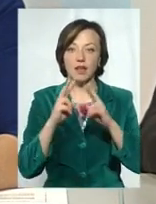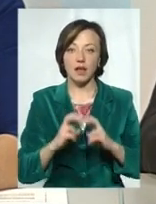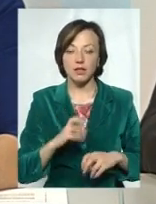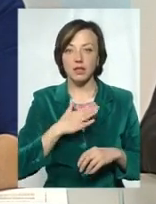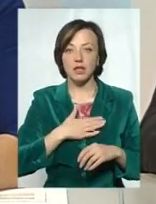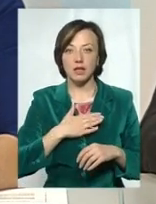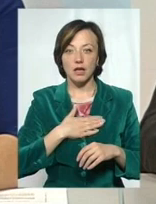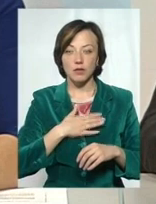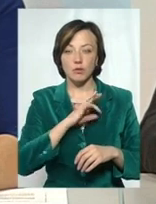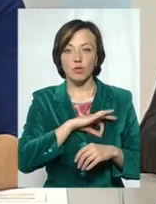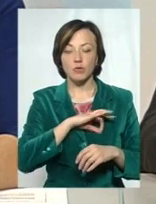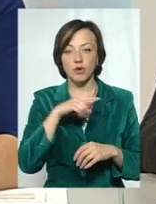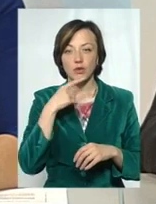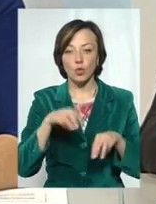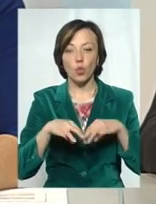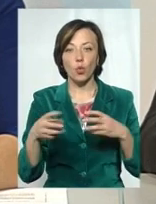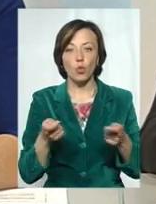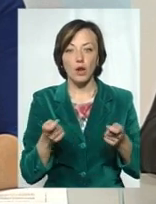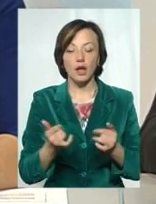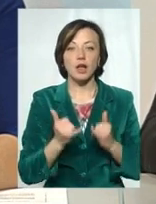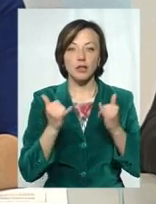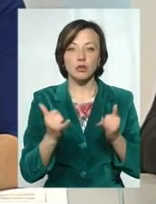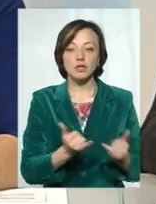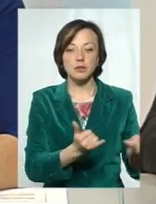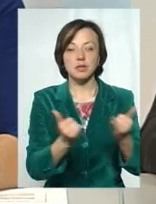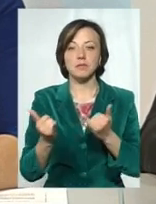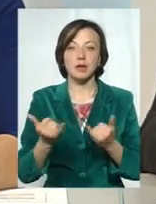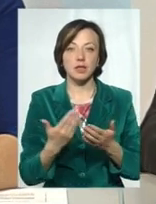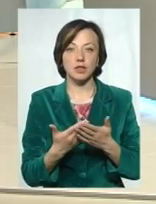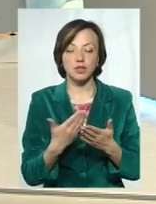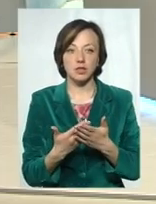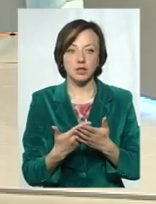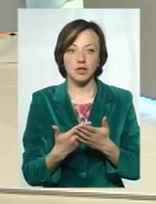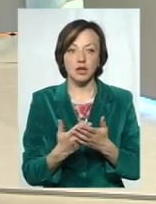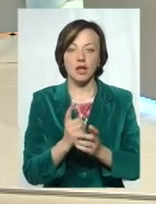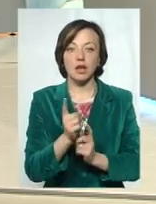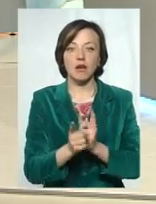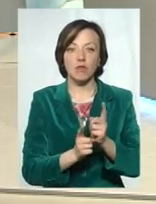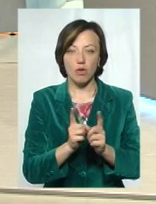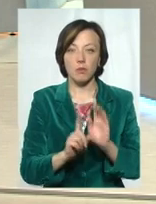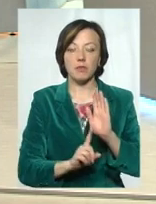наші проспілкові кажуть, що уряд для того, щоб забезпечити, якщо реформа піде,